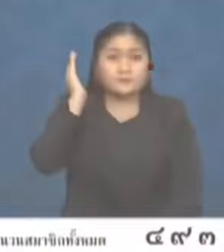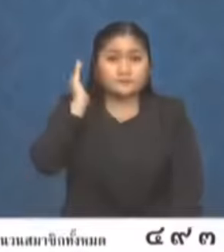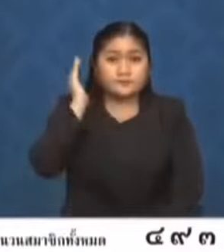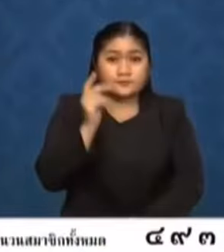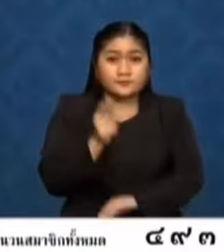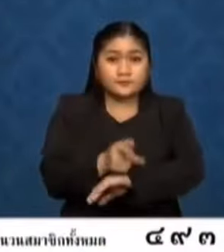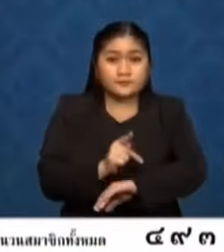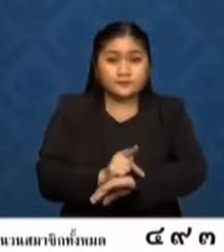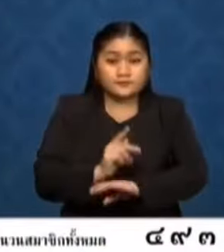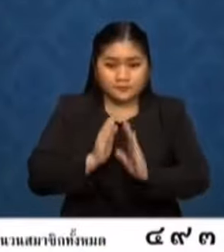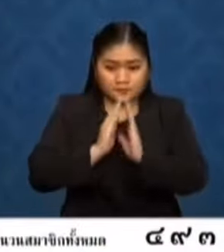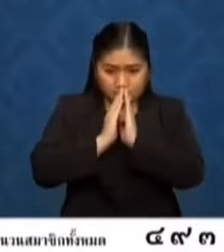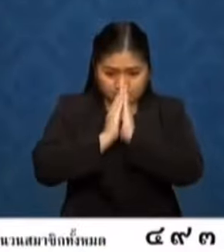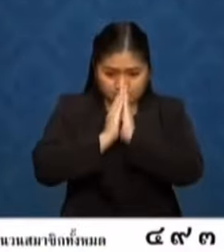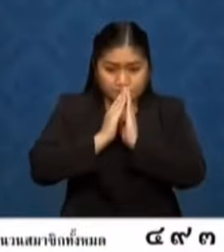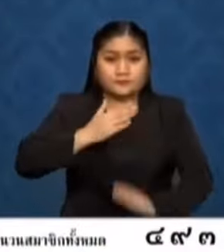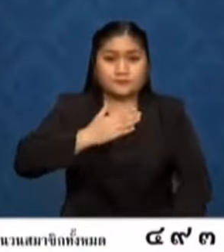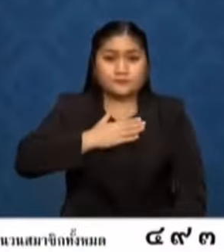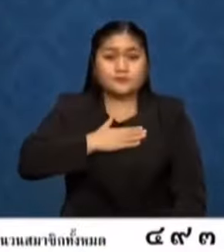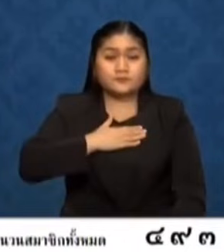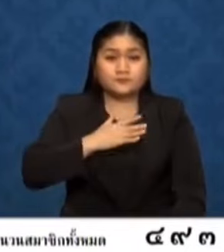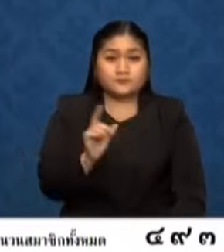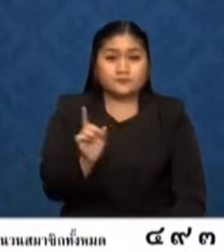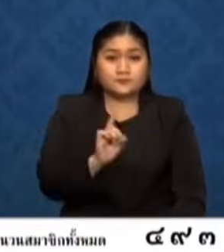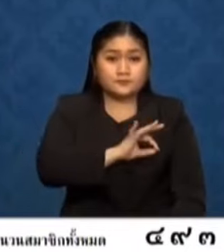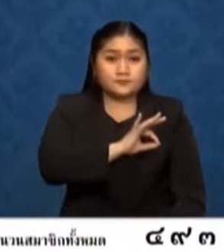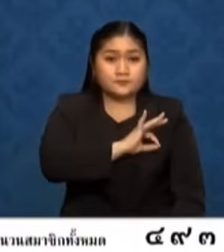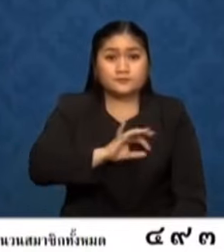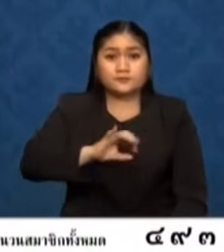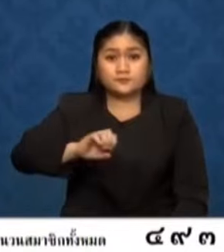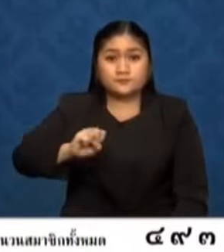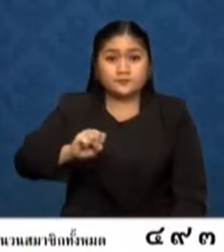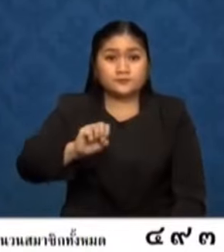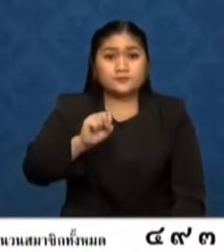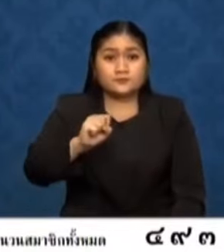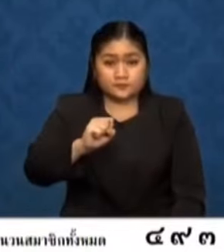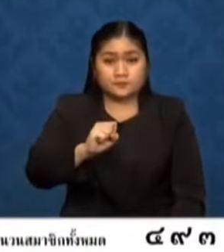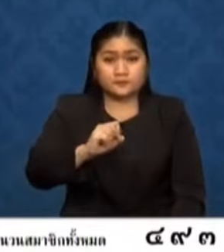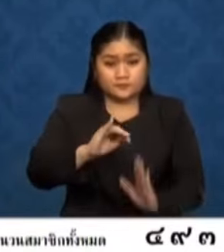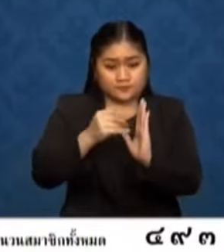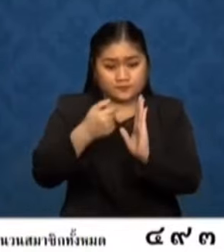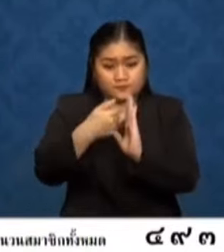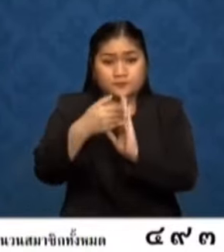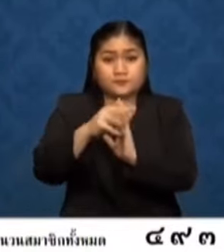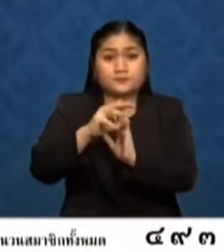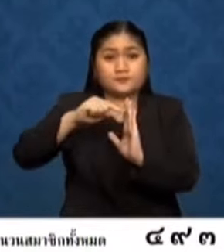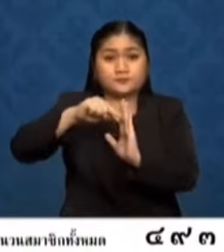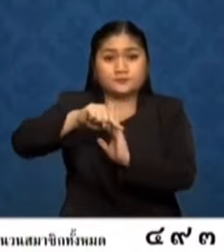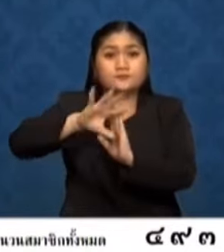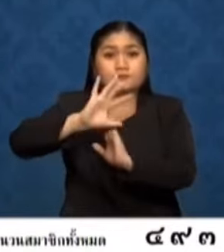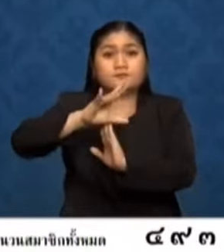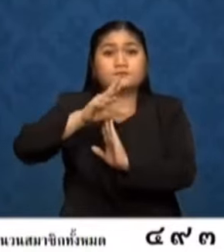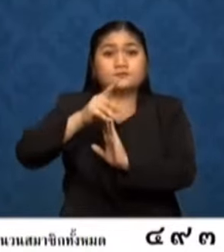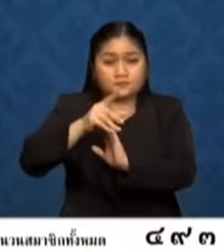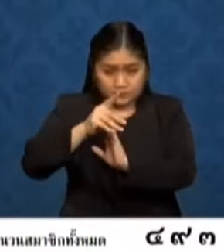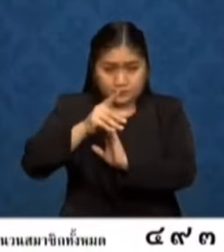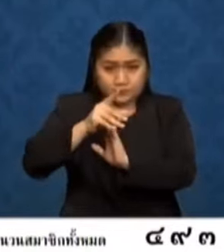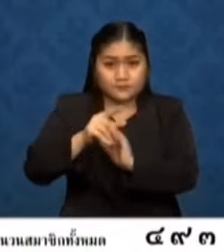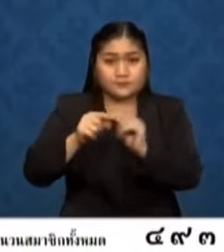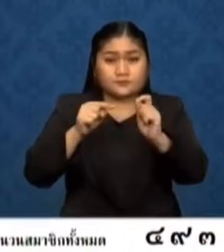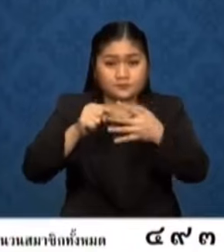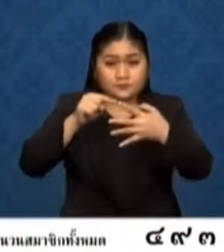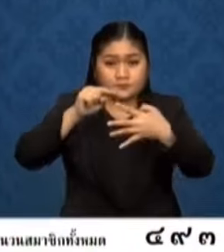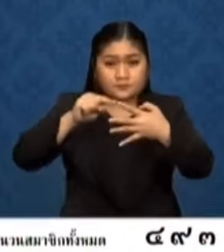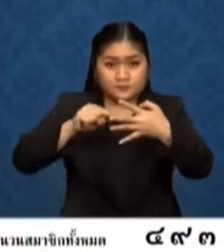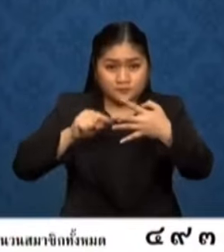คับ ผมเชเว็ศัรเรไปบุโรง สมาชิคสภาพทธนลัศดรณ์ จากยงหัดเทภูมิ เขลิตงติหก อำเภอรบเขียว อำเภอรบนแทน